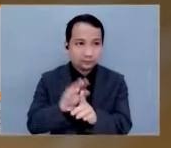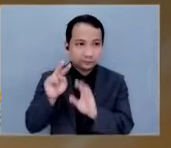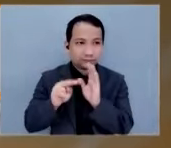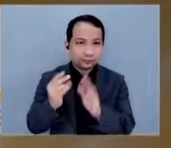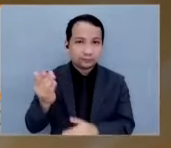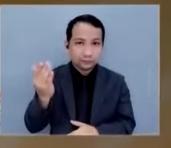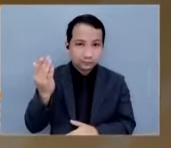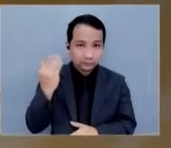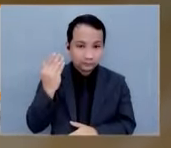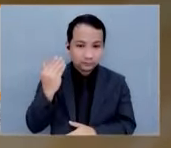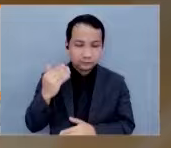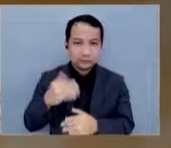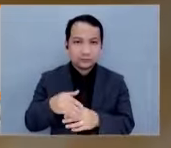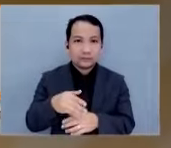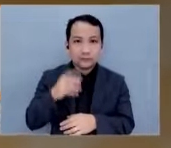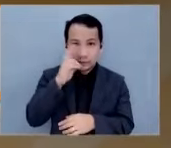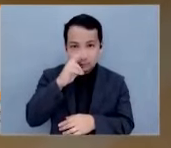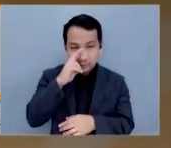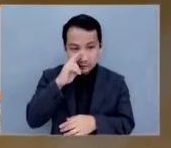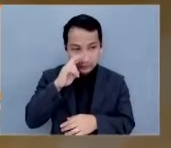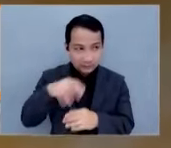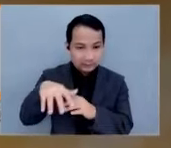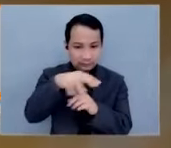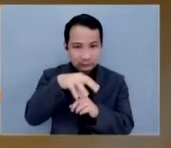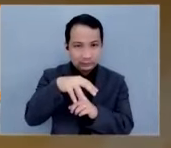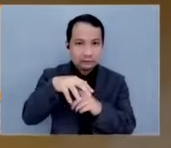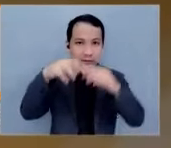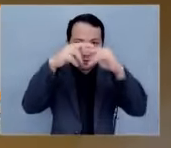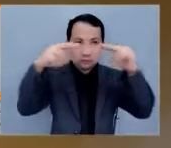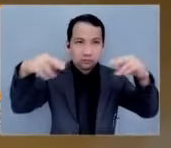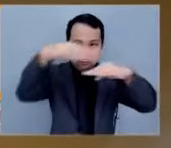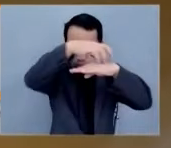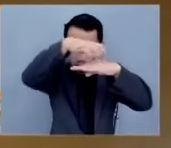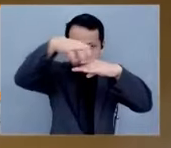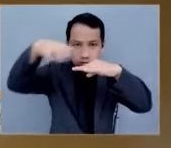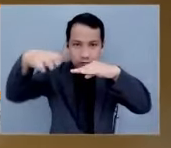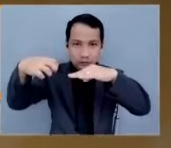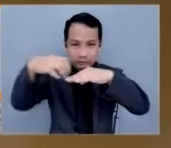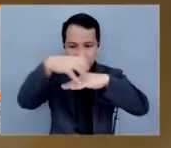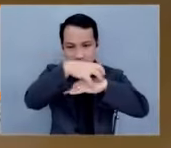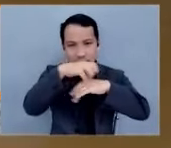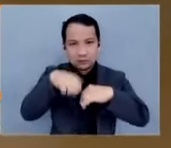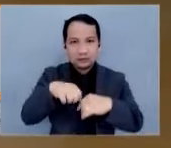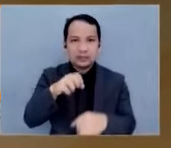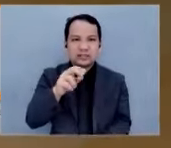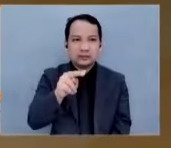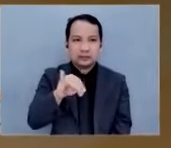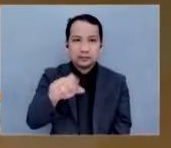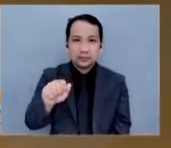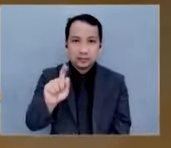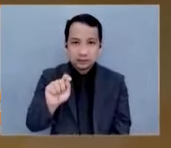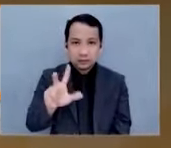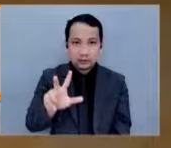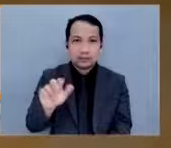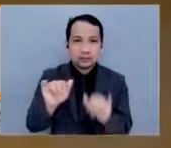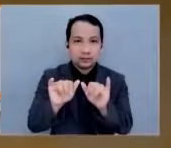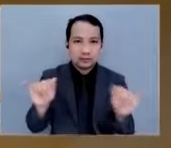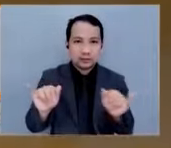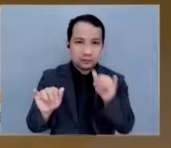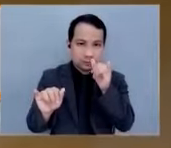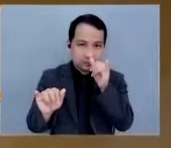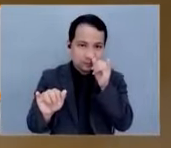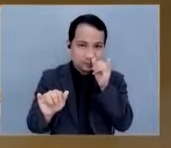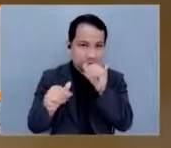ng dagang palakad-lakad malapit sa Kisame ng departure area ng NAIA Terminal 3. Sa parehong terminal din, nang bulabog